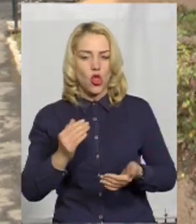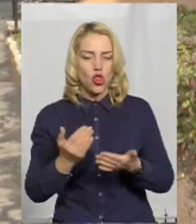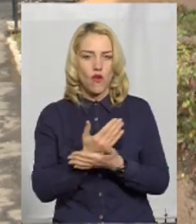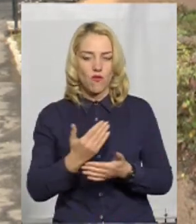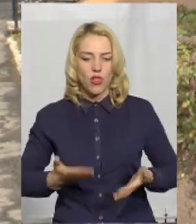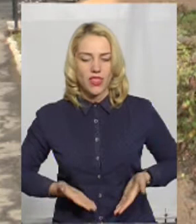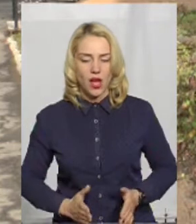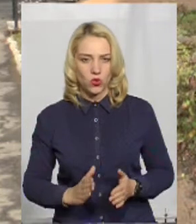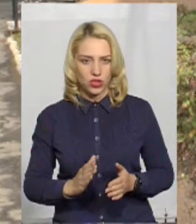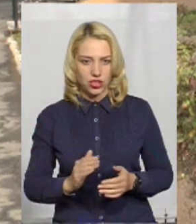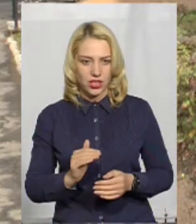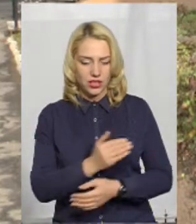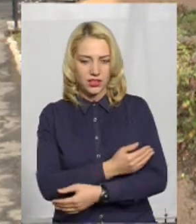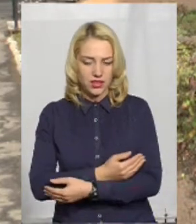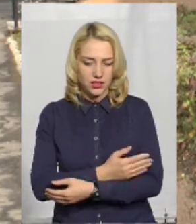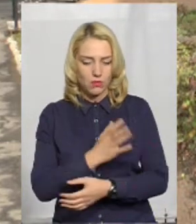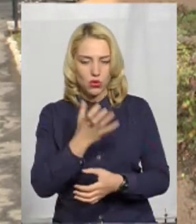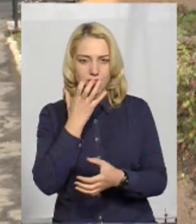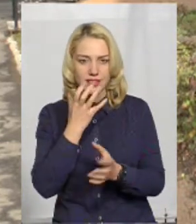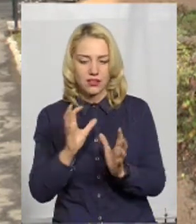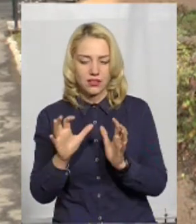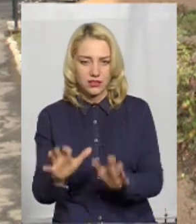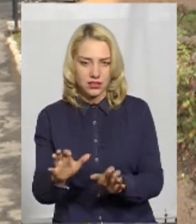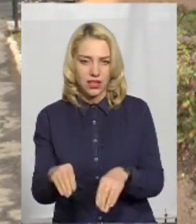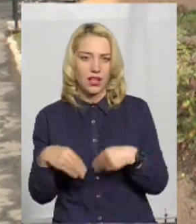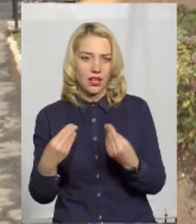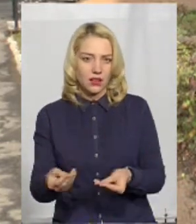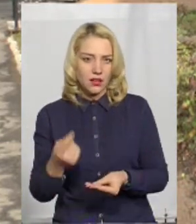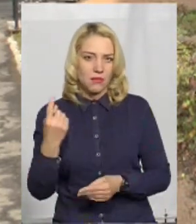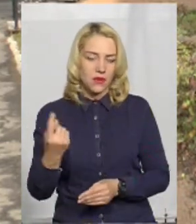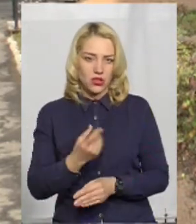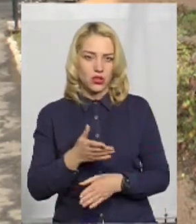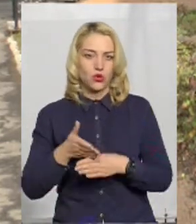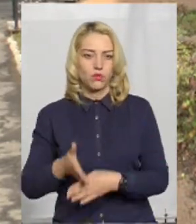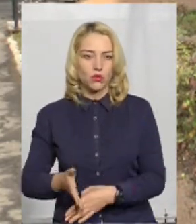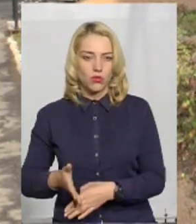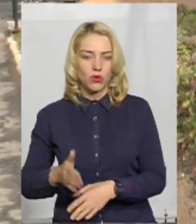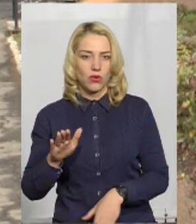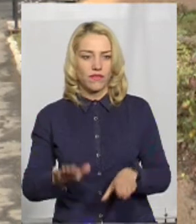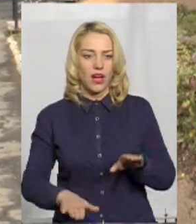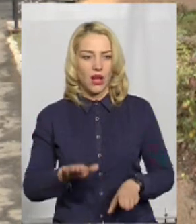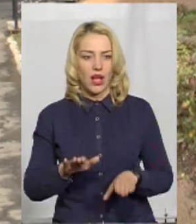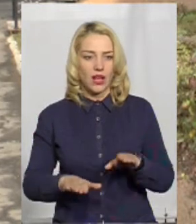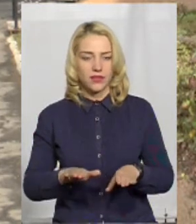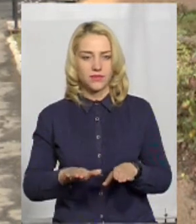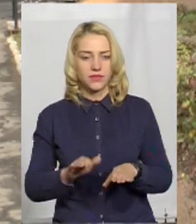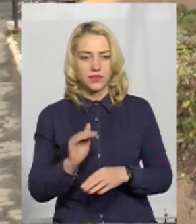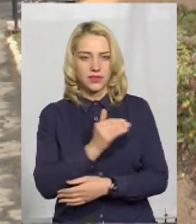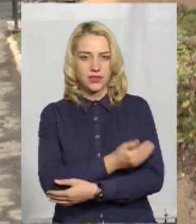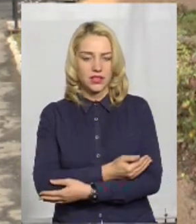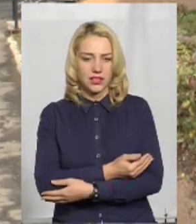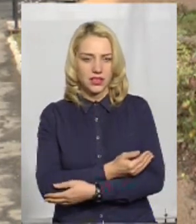новонароджених. Дитя було зігріте і була надана перша допомога. Вагою дитя